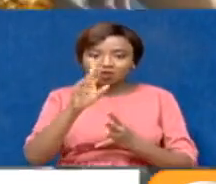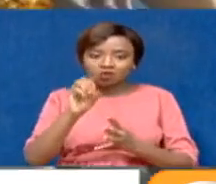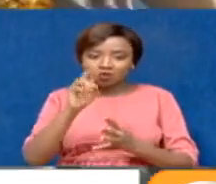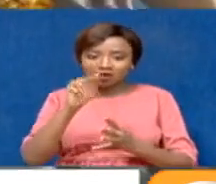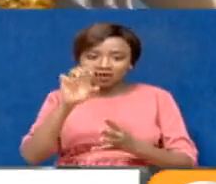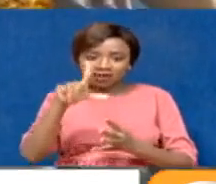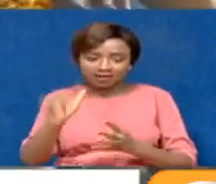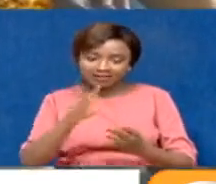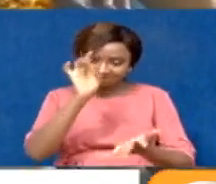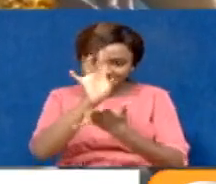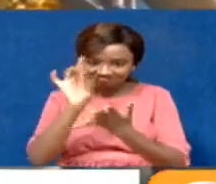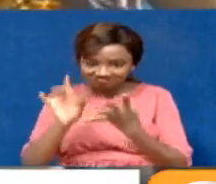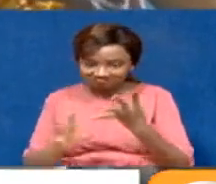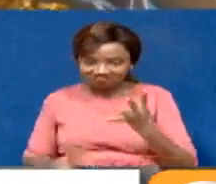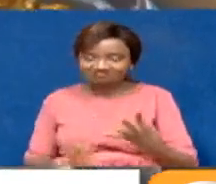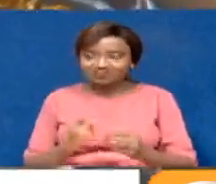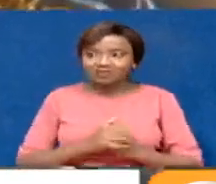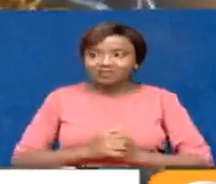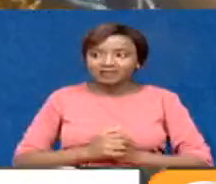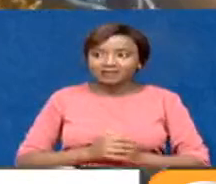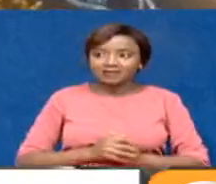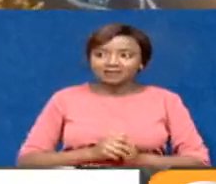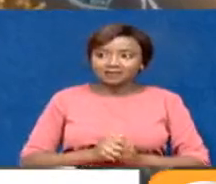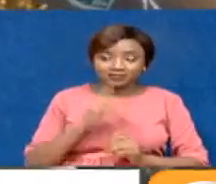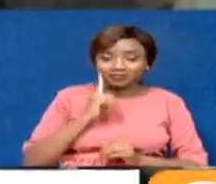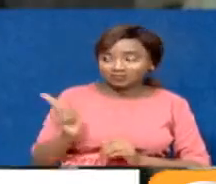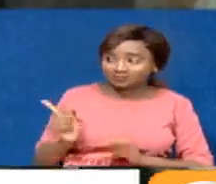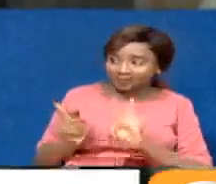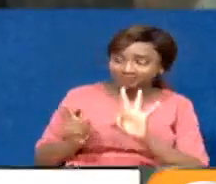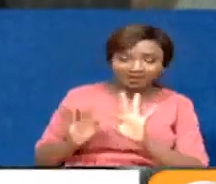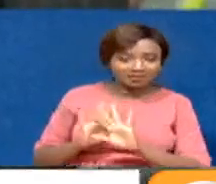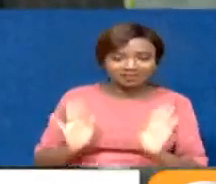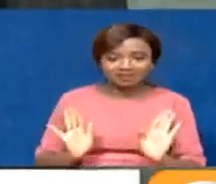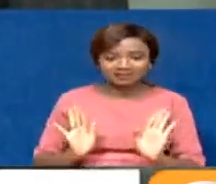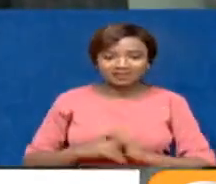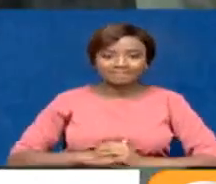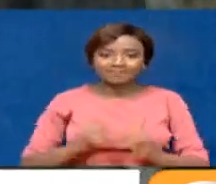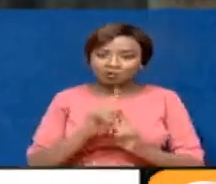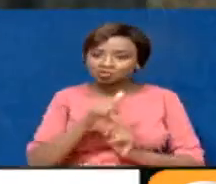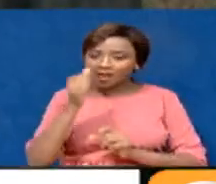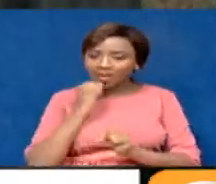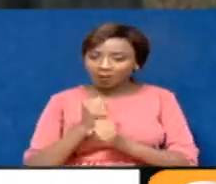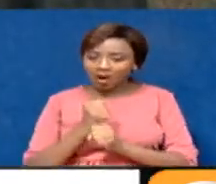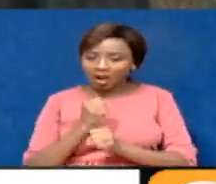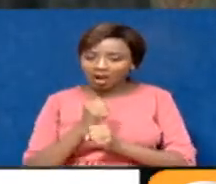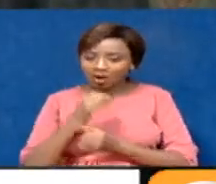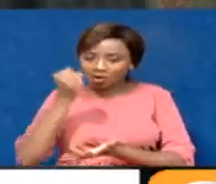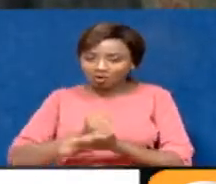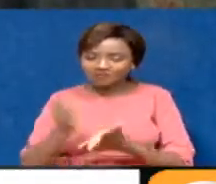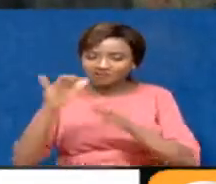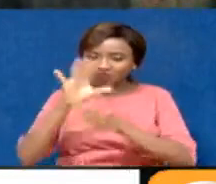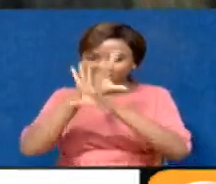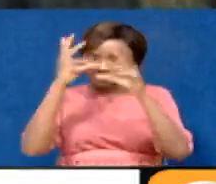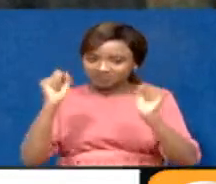buti na Paul Biego, Abraham Kirwa na aliyekuwa mkuu wa wafanyikazi katika afisi ya naibu rais Marian Keitani mtawalia, ili